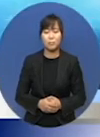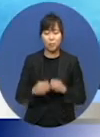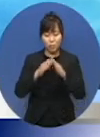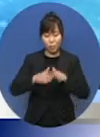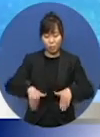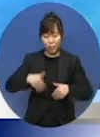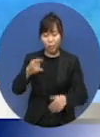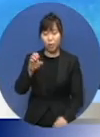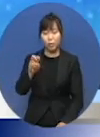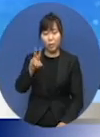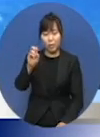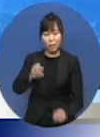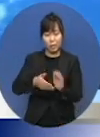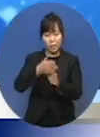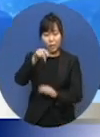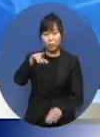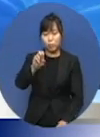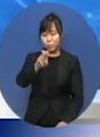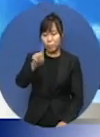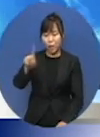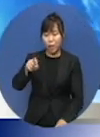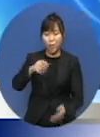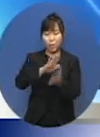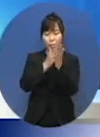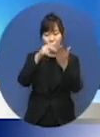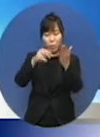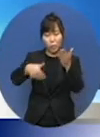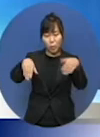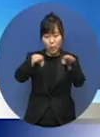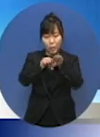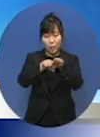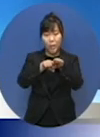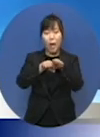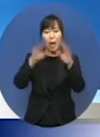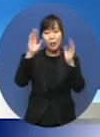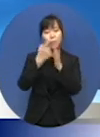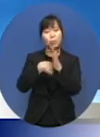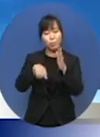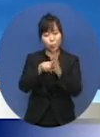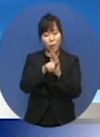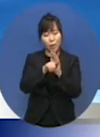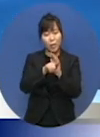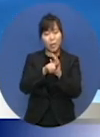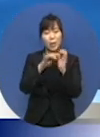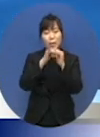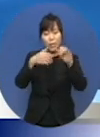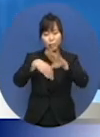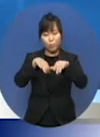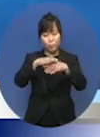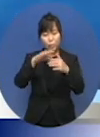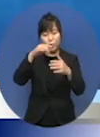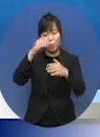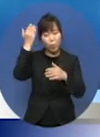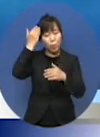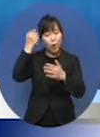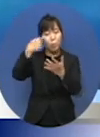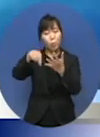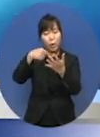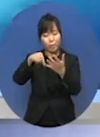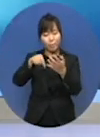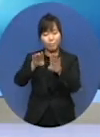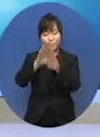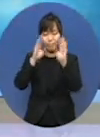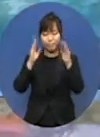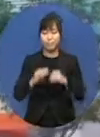전남 광양시의 중마도서관이 청소년을 위한 인문 교양 강좌를 열었습니다. 보도에 이영춘